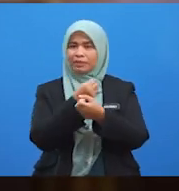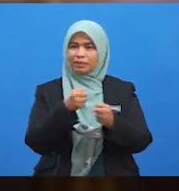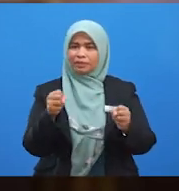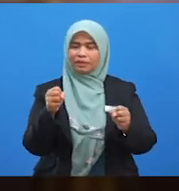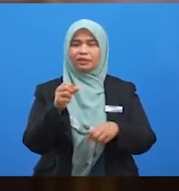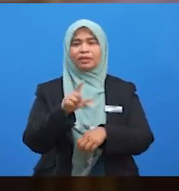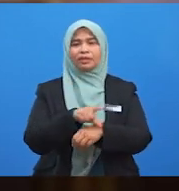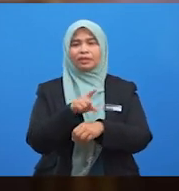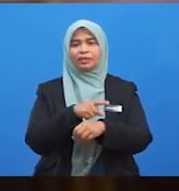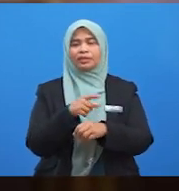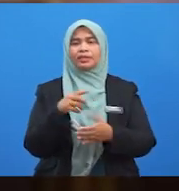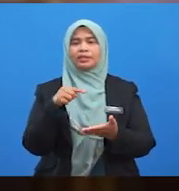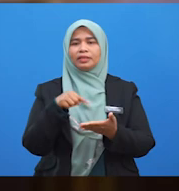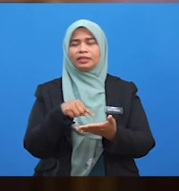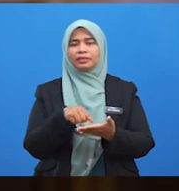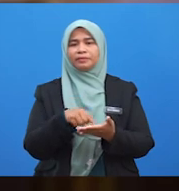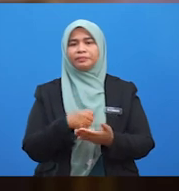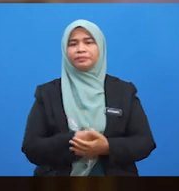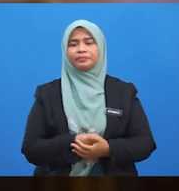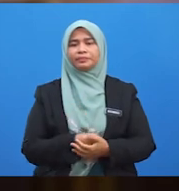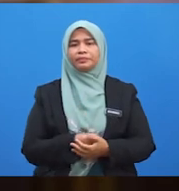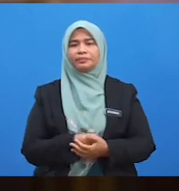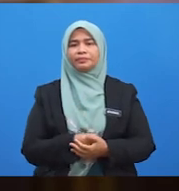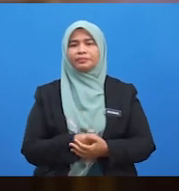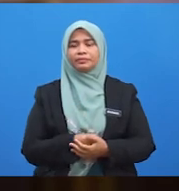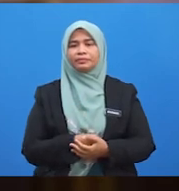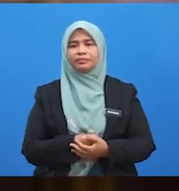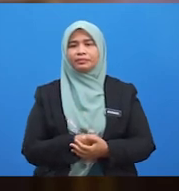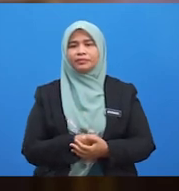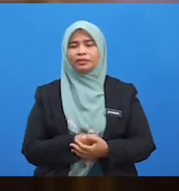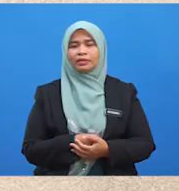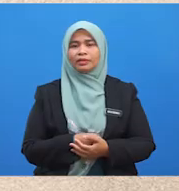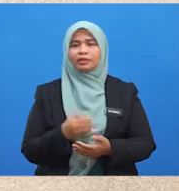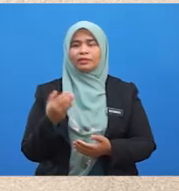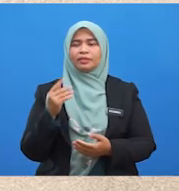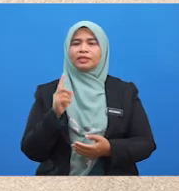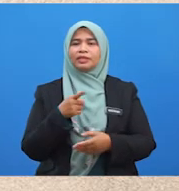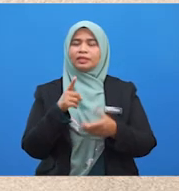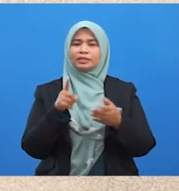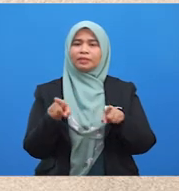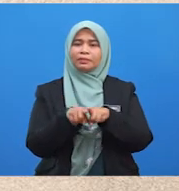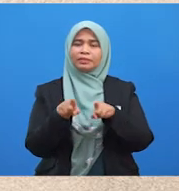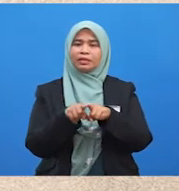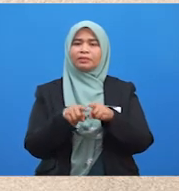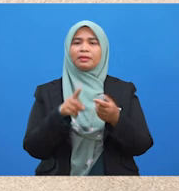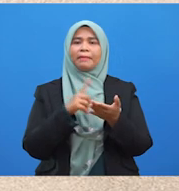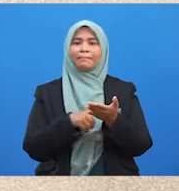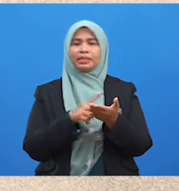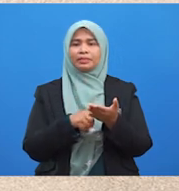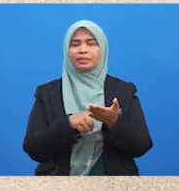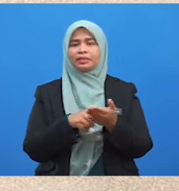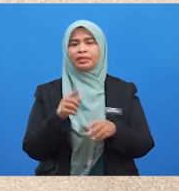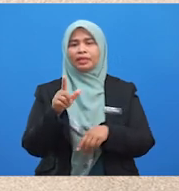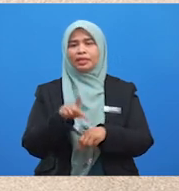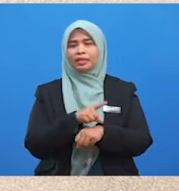menyiapkan latihan pengukuhan bagi drama ini. marilah kita sama-sama